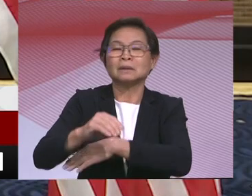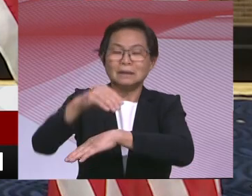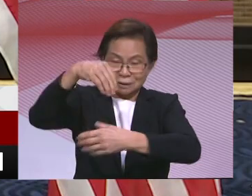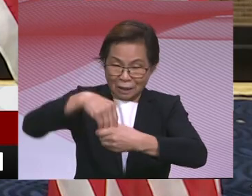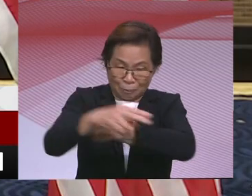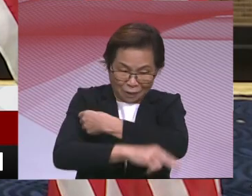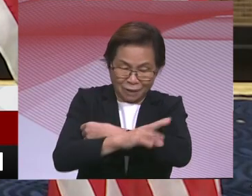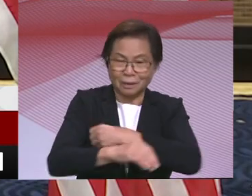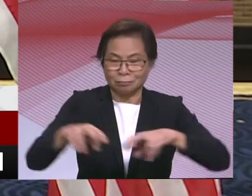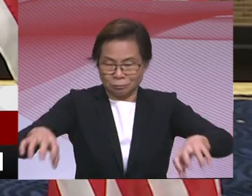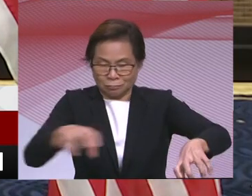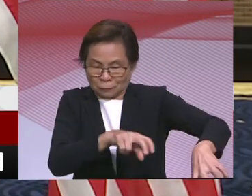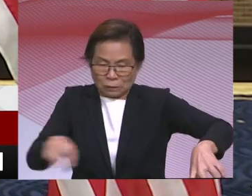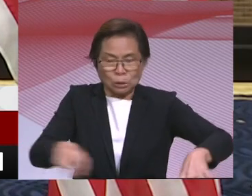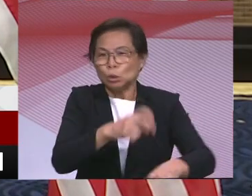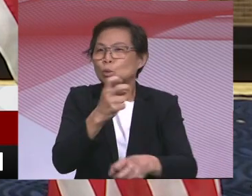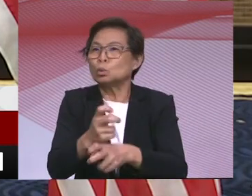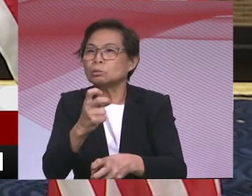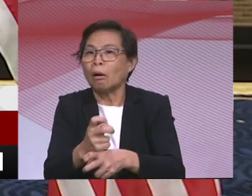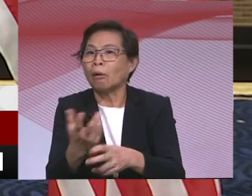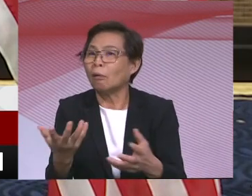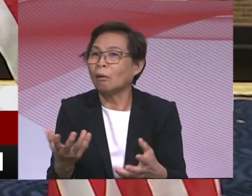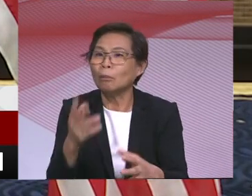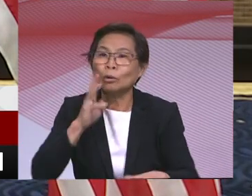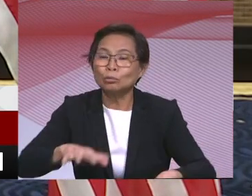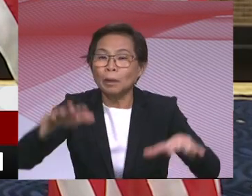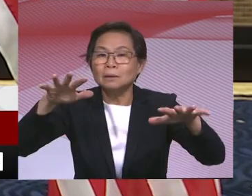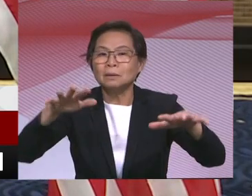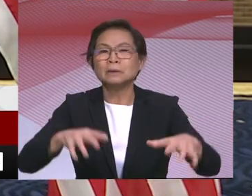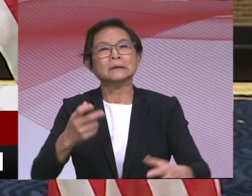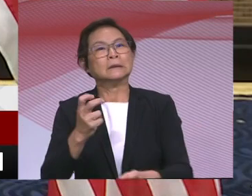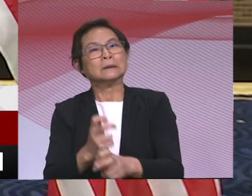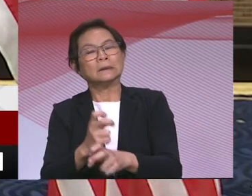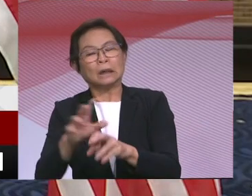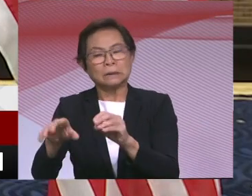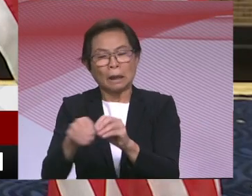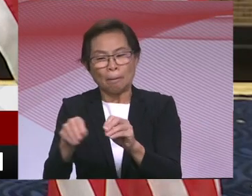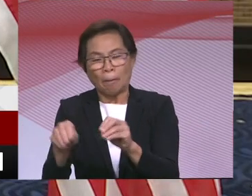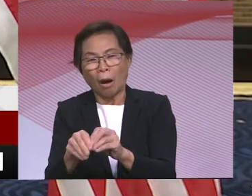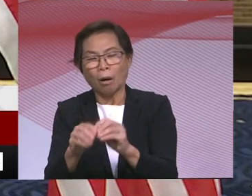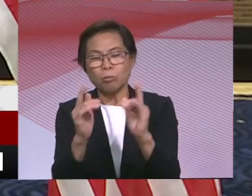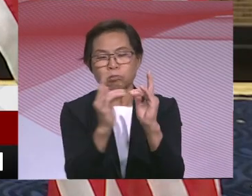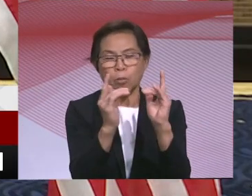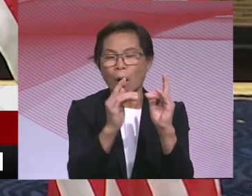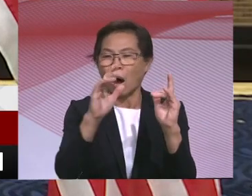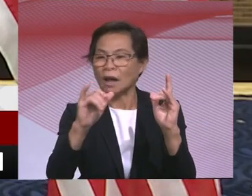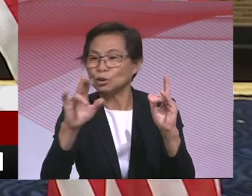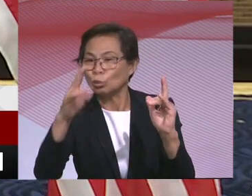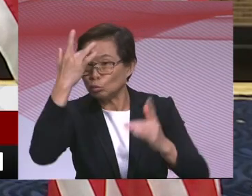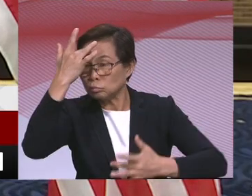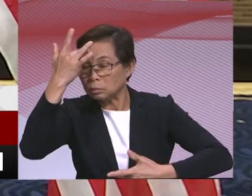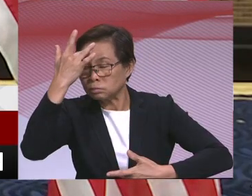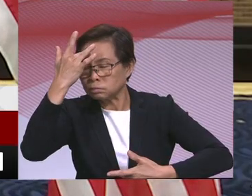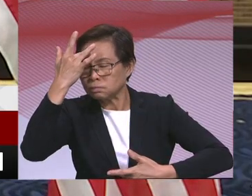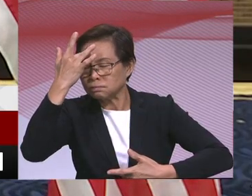negeri ini menyukakan user untuk menambah bilangan katil Icu untuk